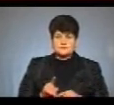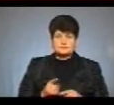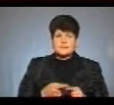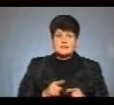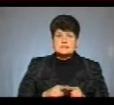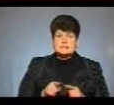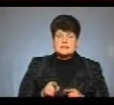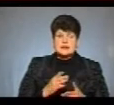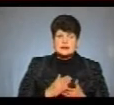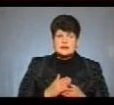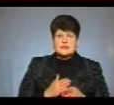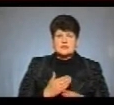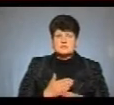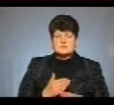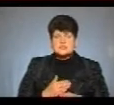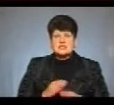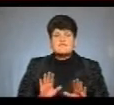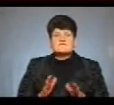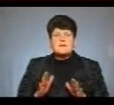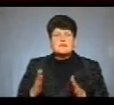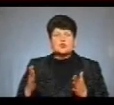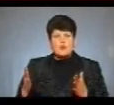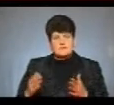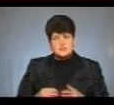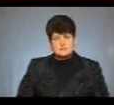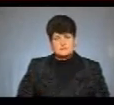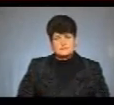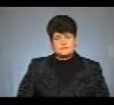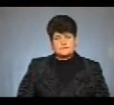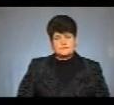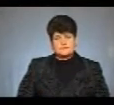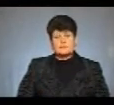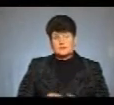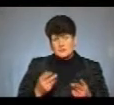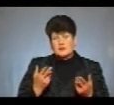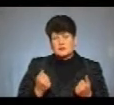це є елемент її випадковості багато в чому грає. Так, дійсно.